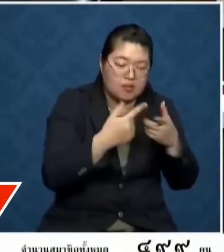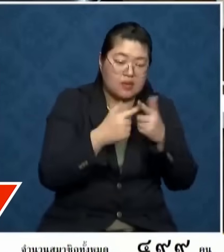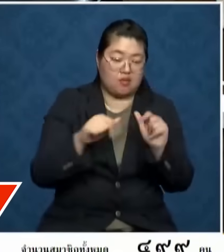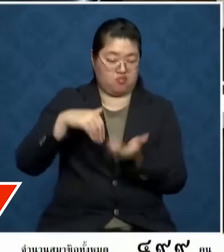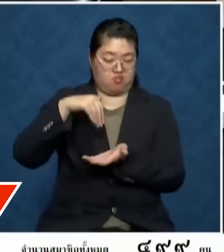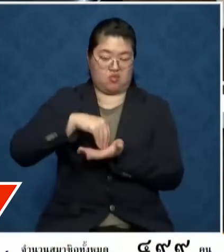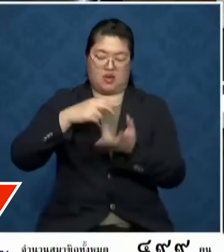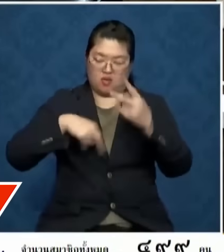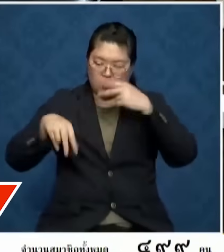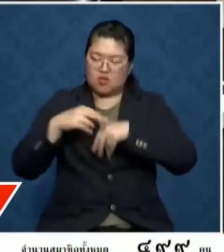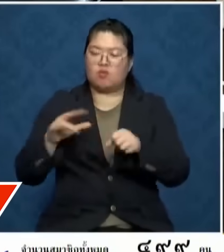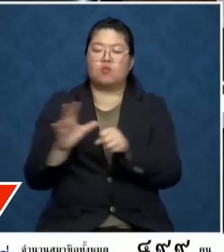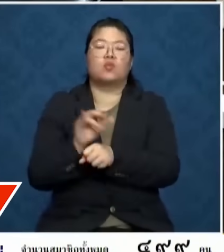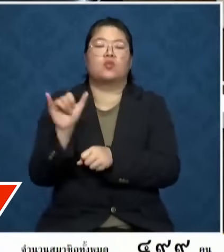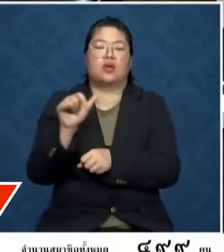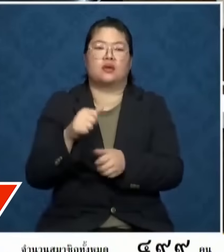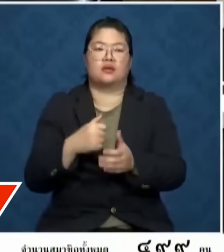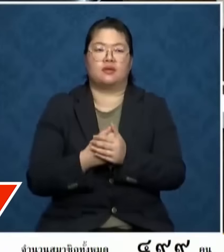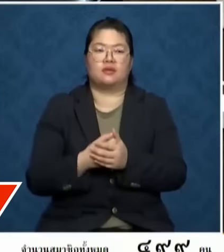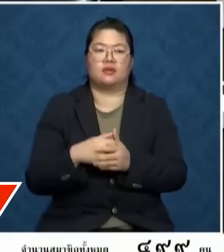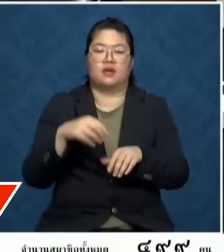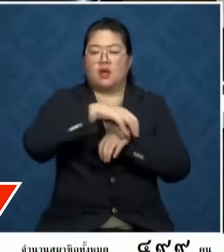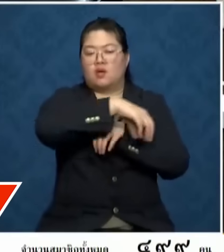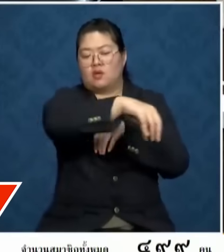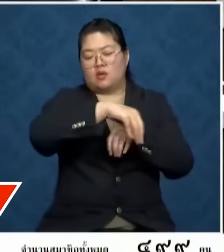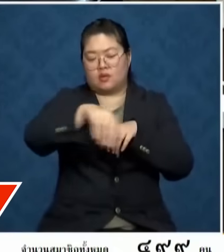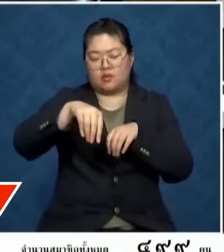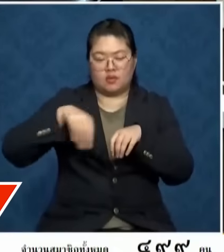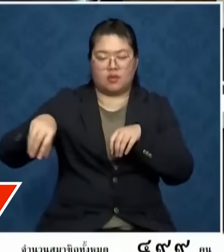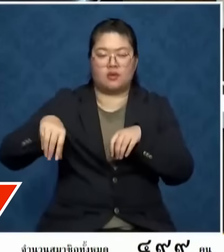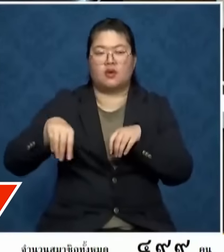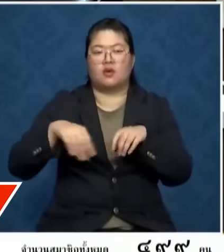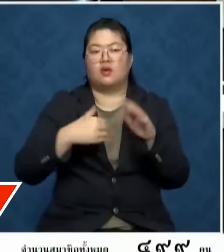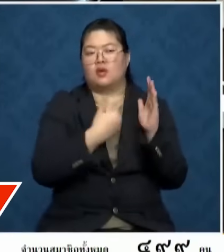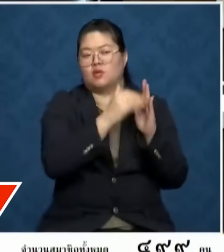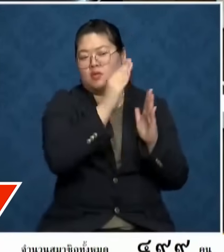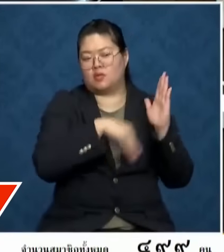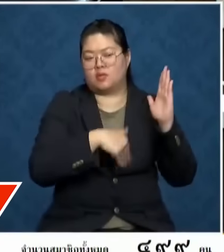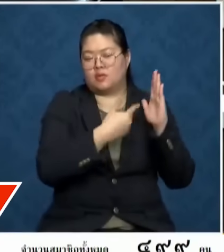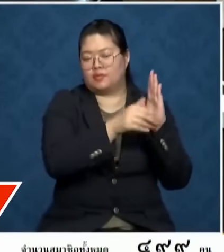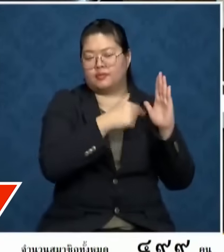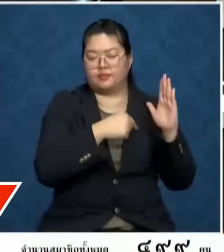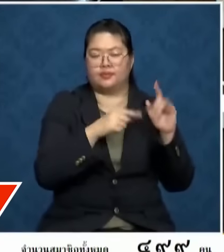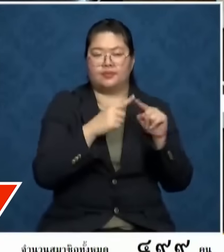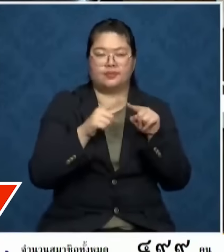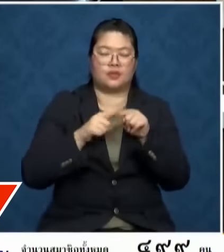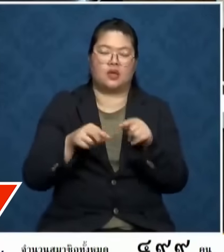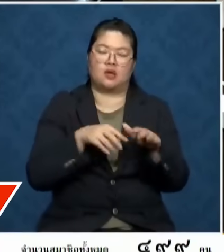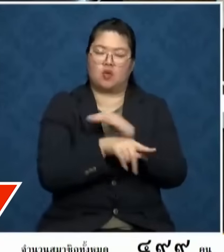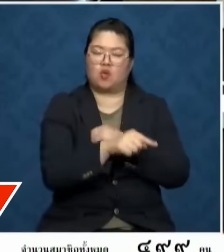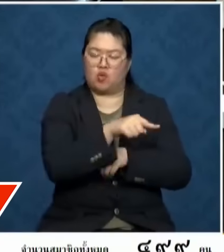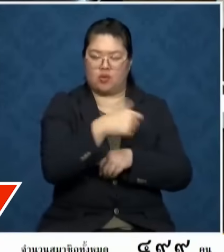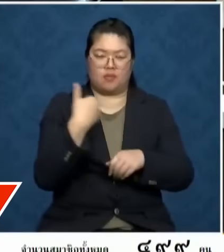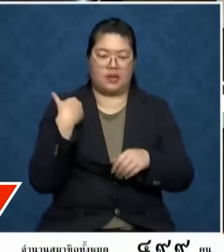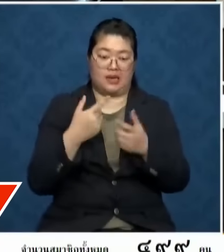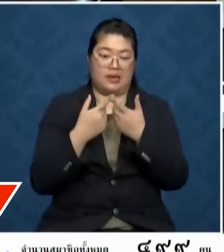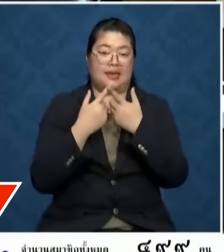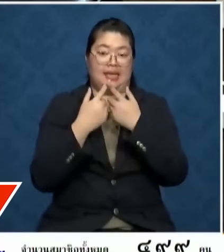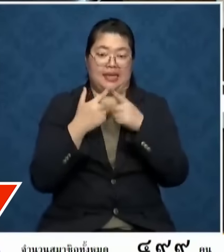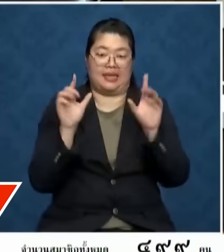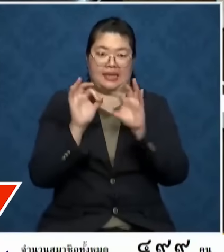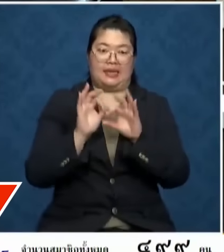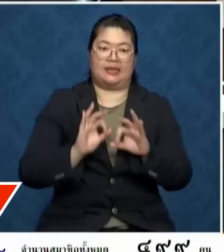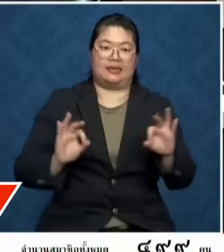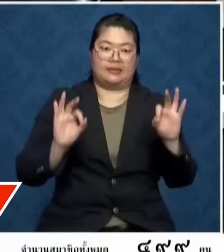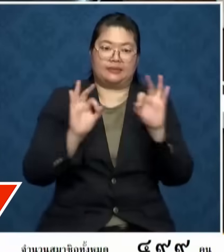อำนาจอย่ากระจายโง่มารไปในท้องถิ่นเลยเพราะว่ามันจะมีการโกงกันนะครับทั้ทั้งๆที่ทั้งๆที่